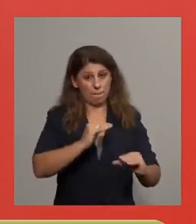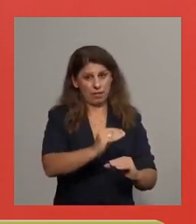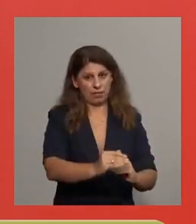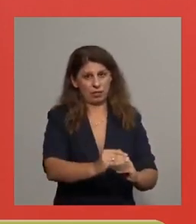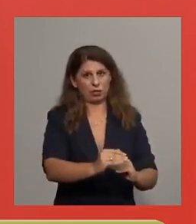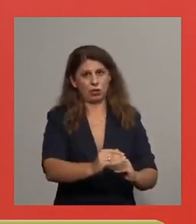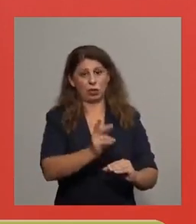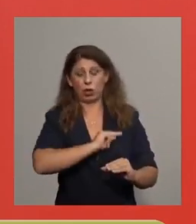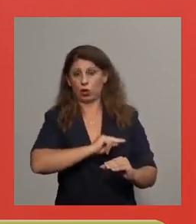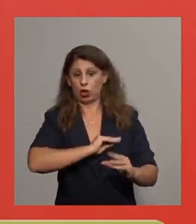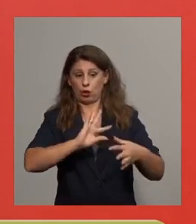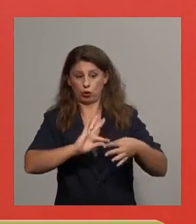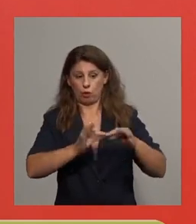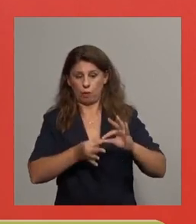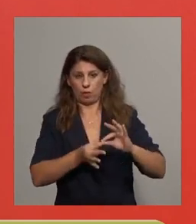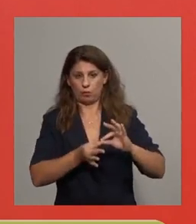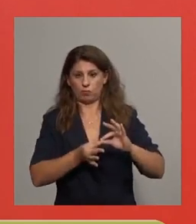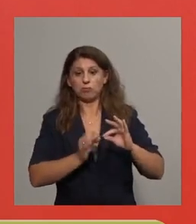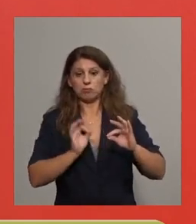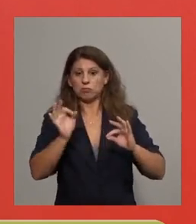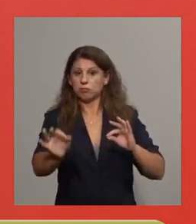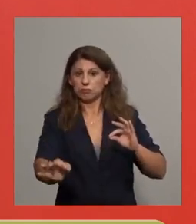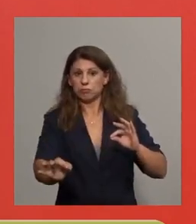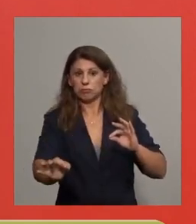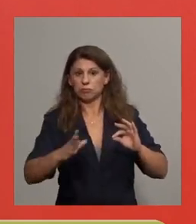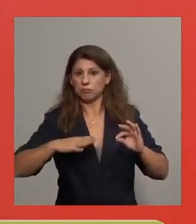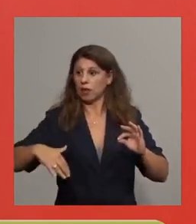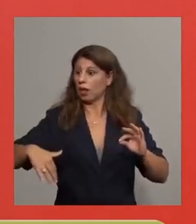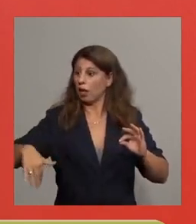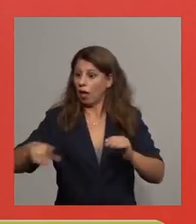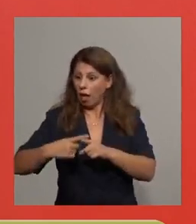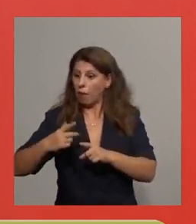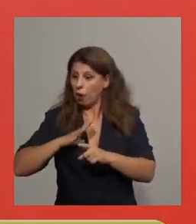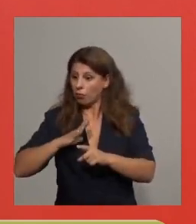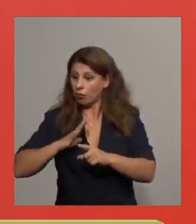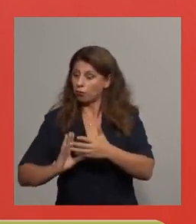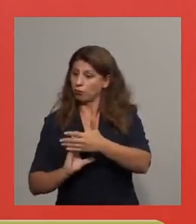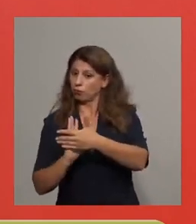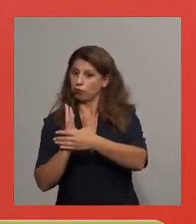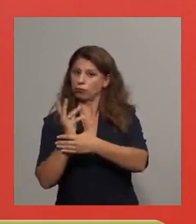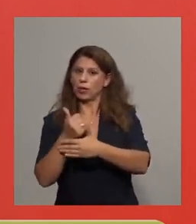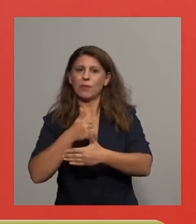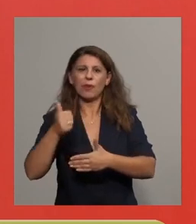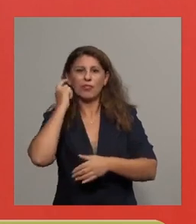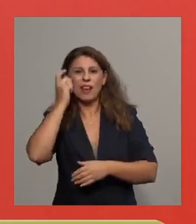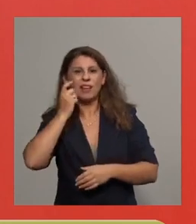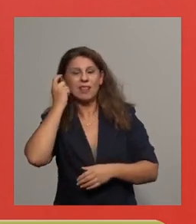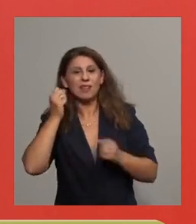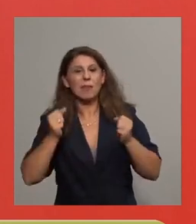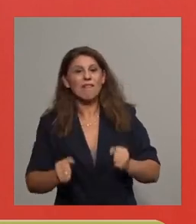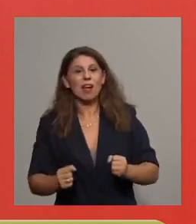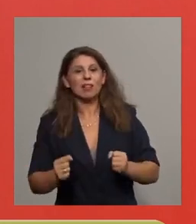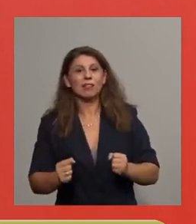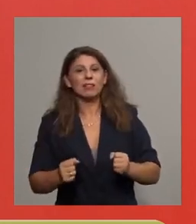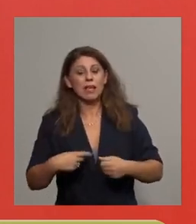και των κερδών των ομίλων οδηγεί στη λαϊκή ευημερία, αρκεί να σκεφτεί με βάση την ίδια